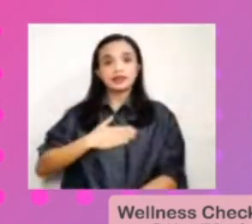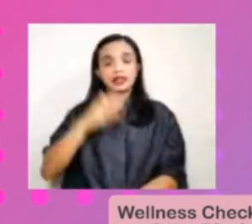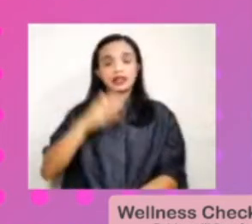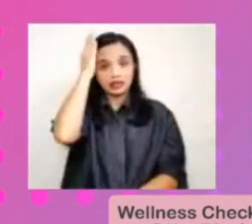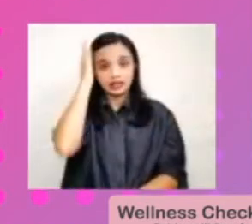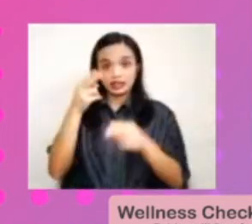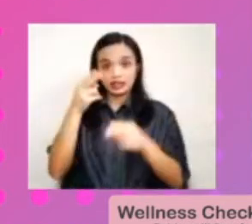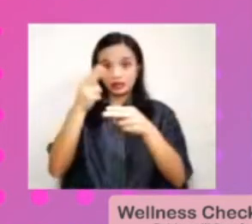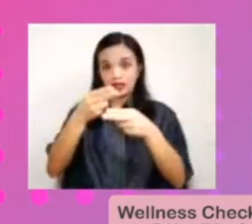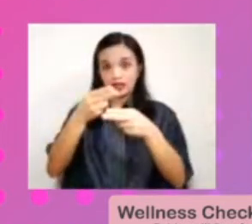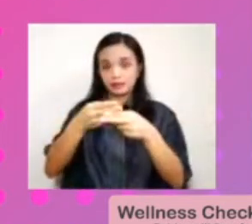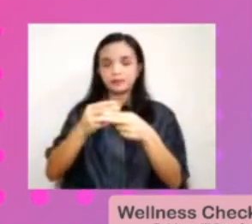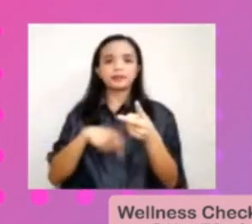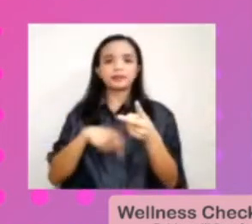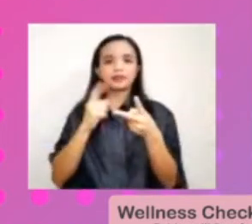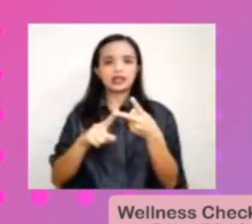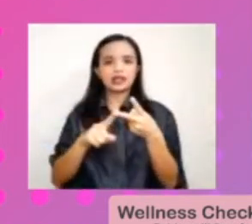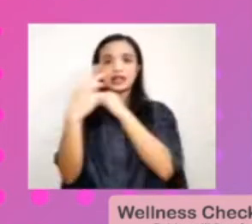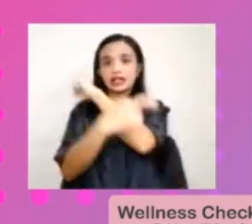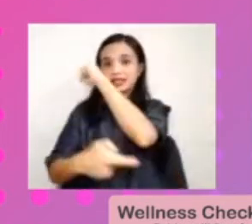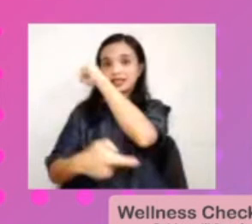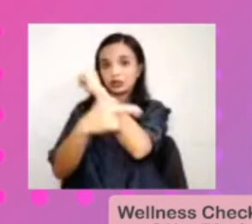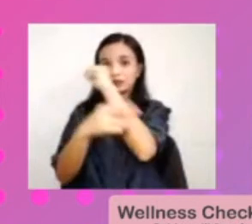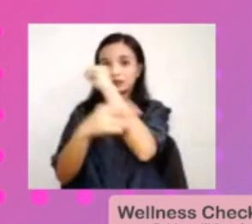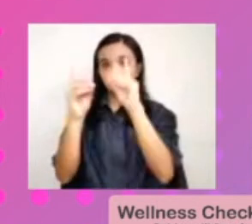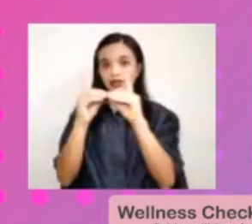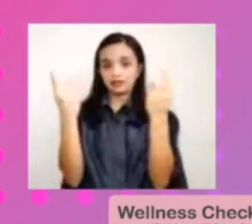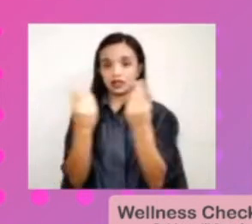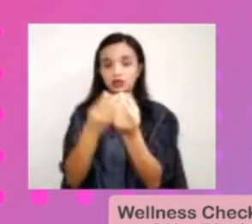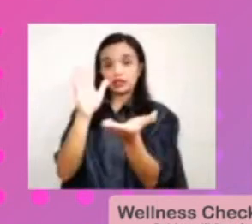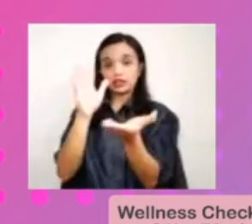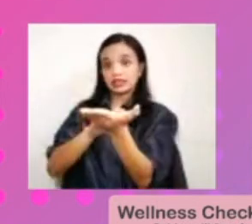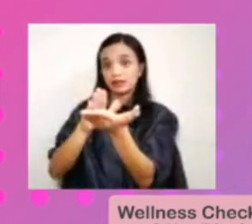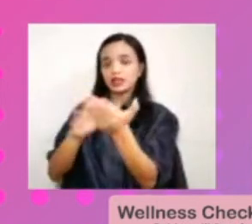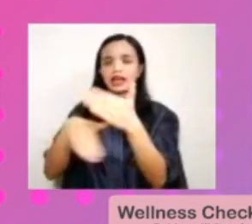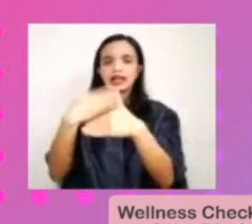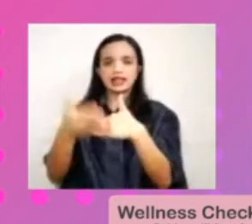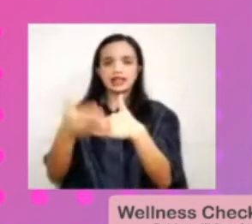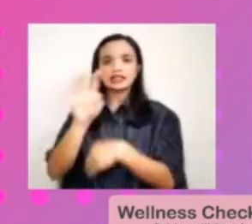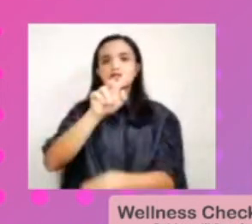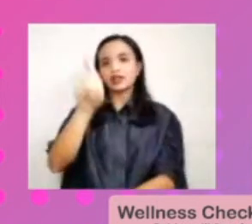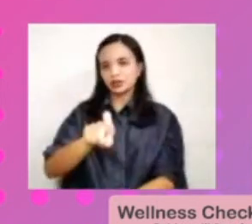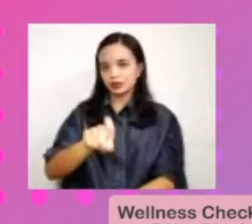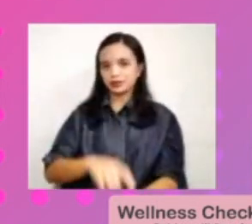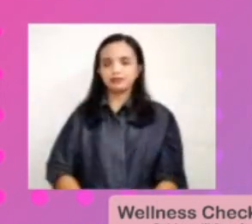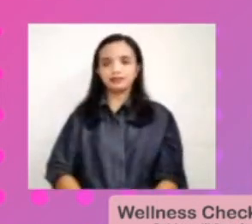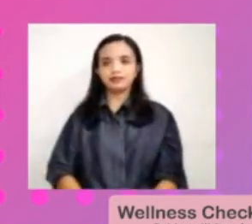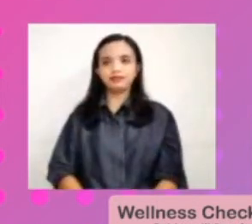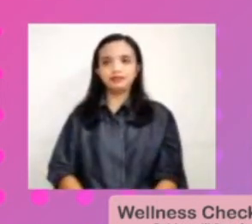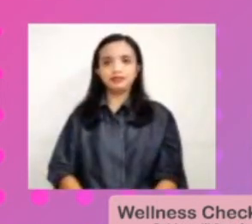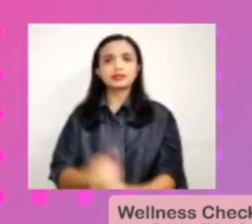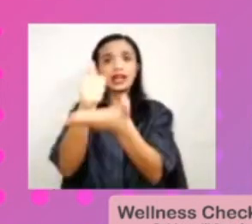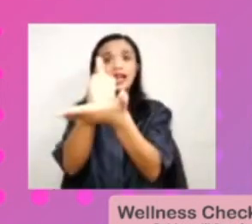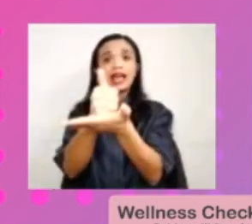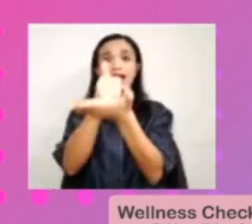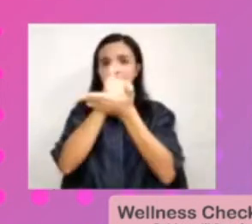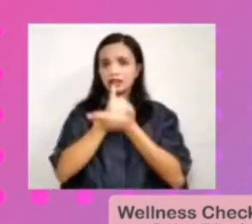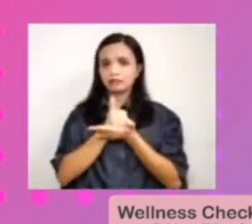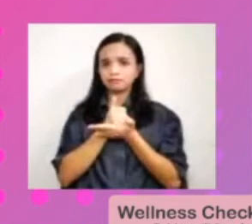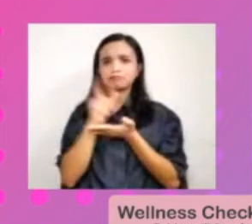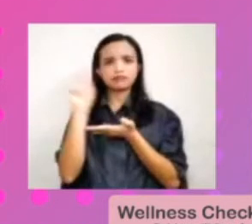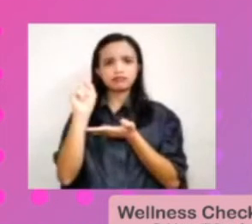format that you can see in our screen, no? Para po ma-acknowledge naman po namin kayo.